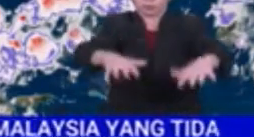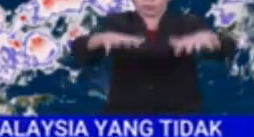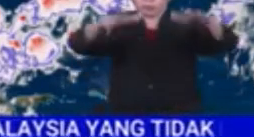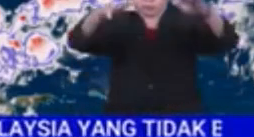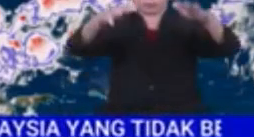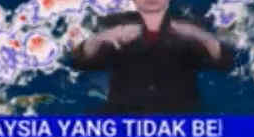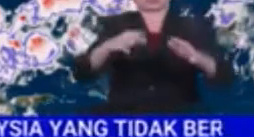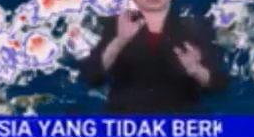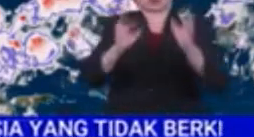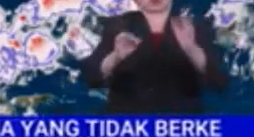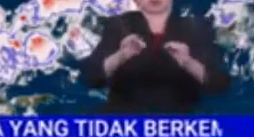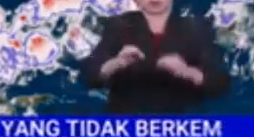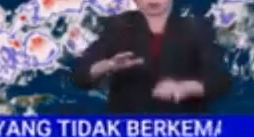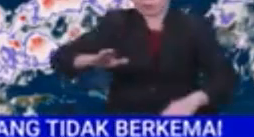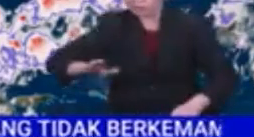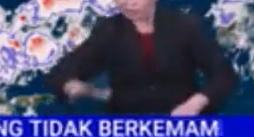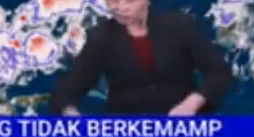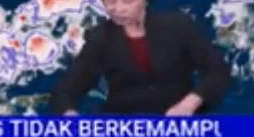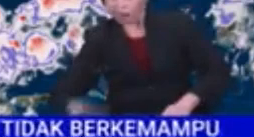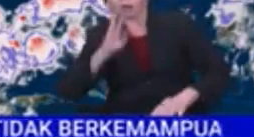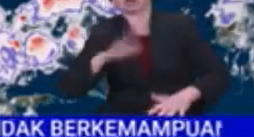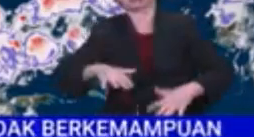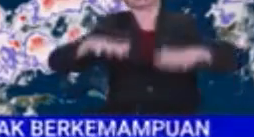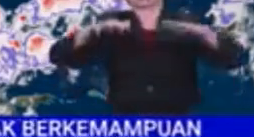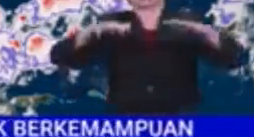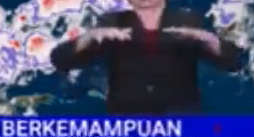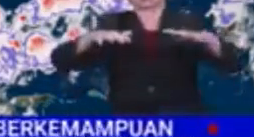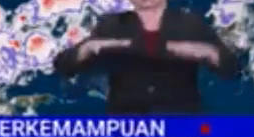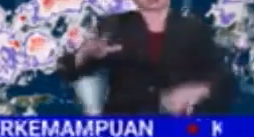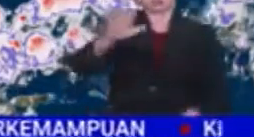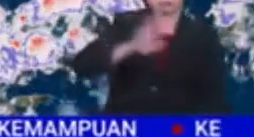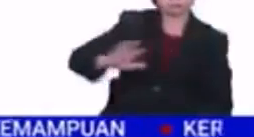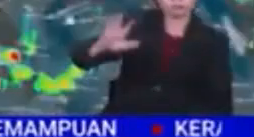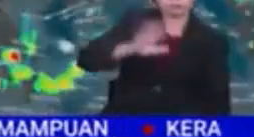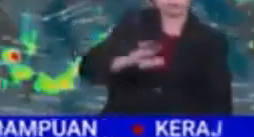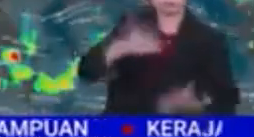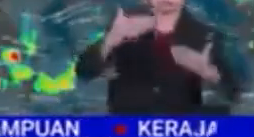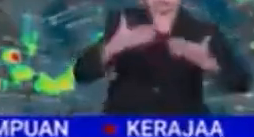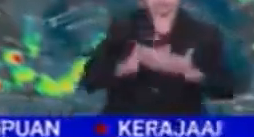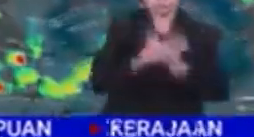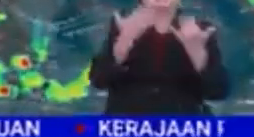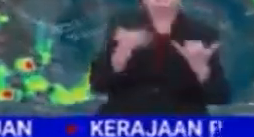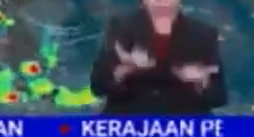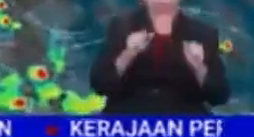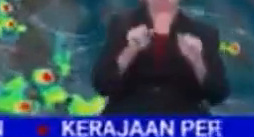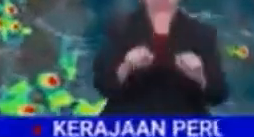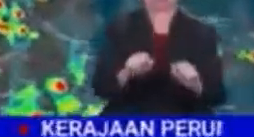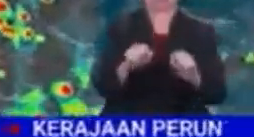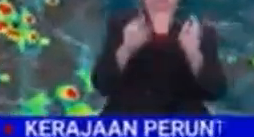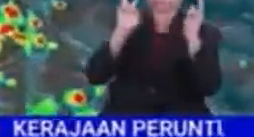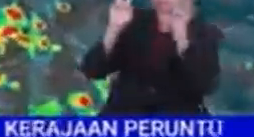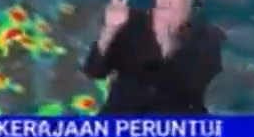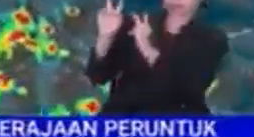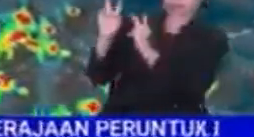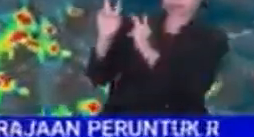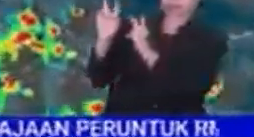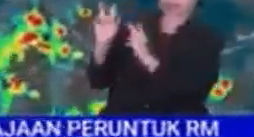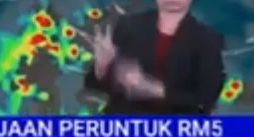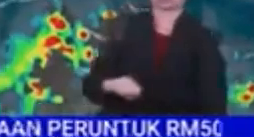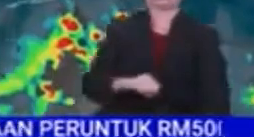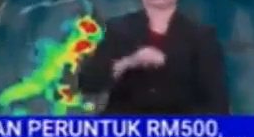kawasan yang berkedudukan rendah melalui model dan cuaca yang terkini juga dapat kita perhatikan ketika ini